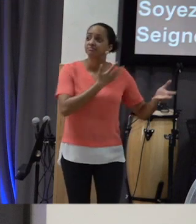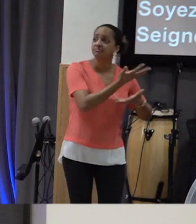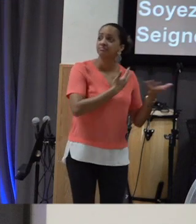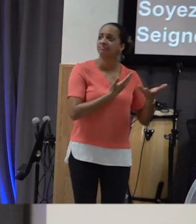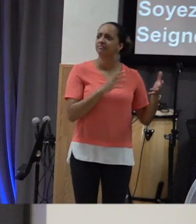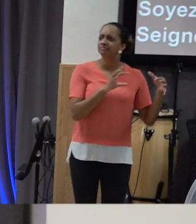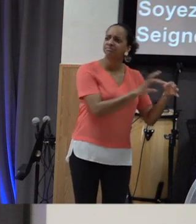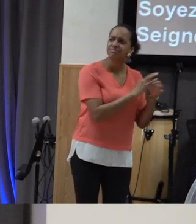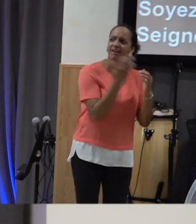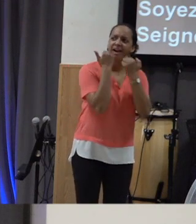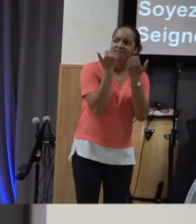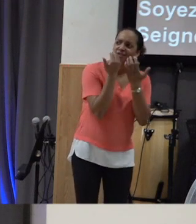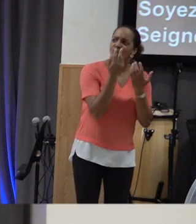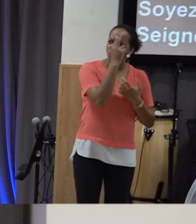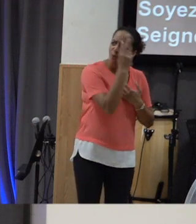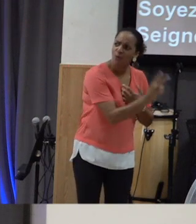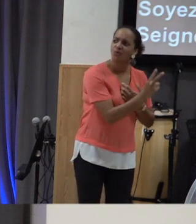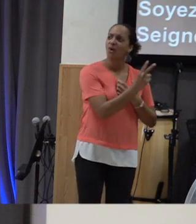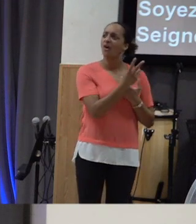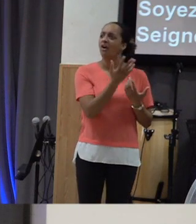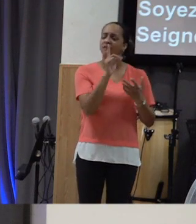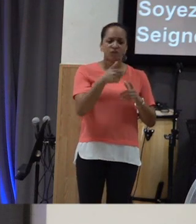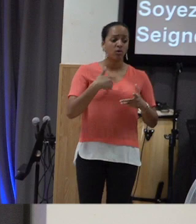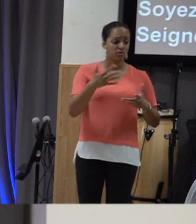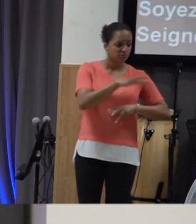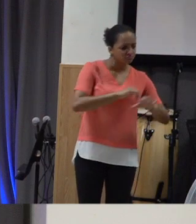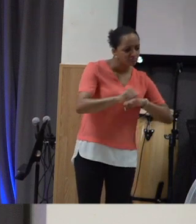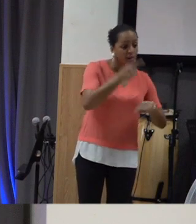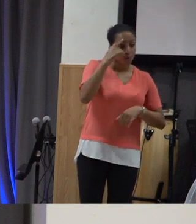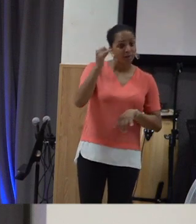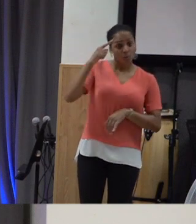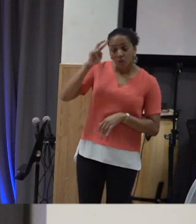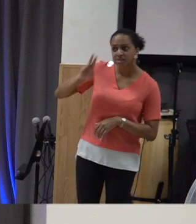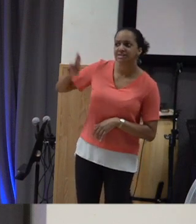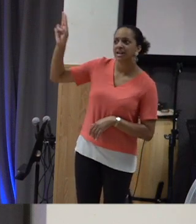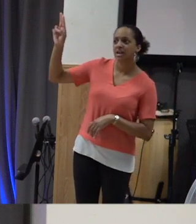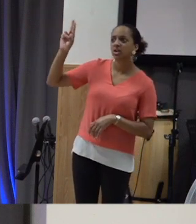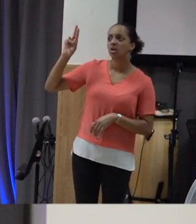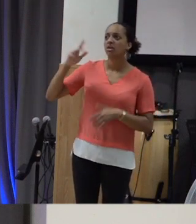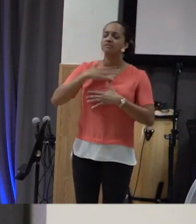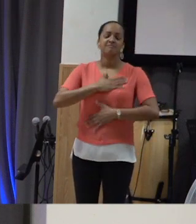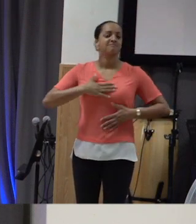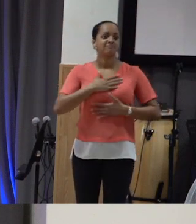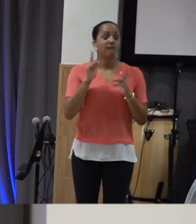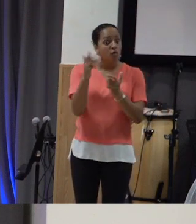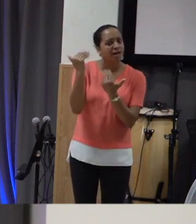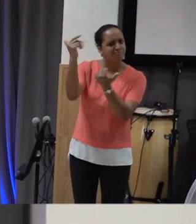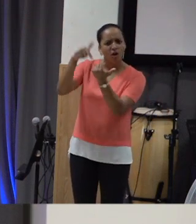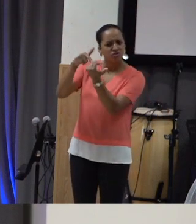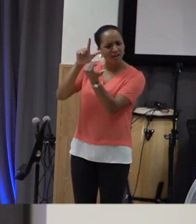et non de la paresse. Soyez fervents d'esprit, servez le Seigneur. Réjouissez-vous en espérance, soyez patients dans